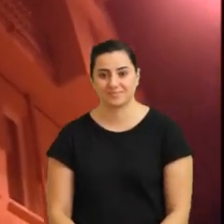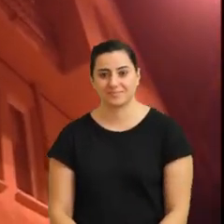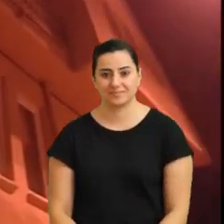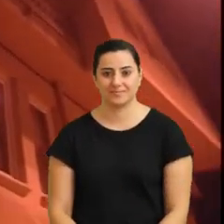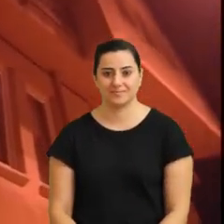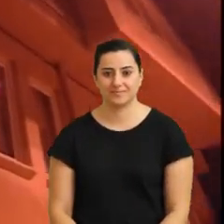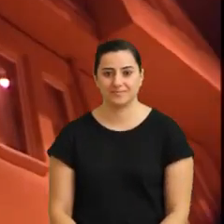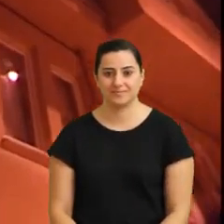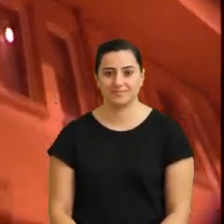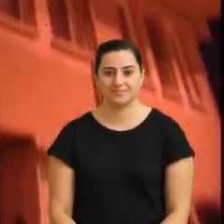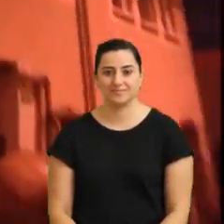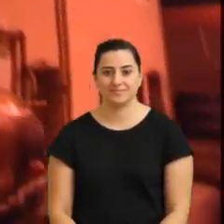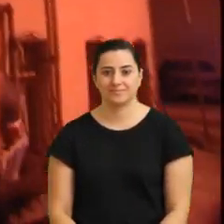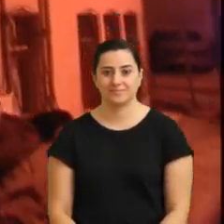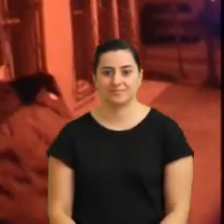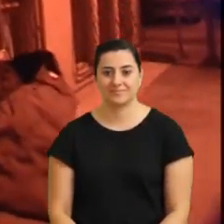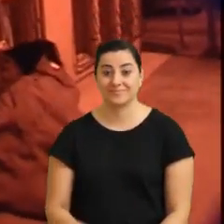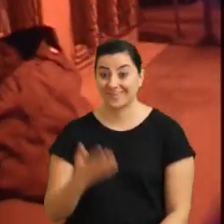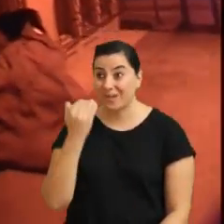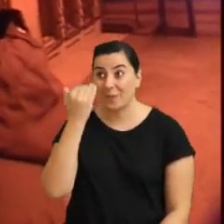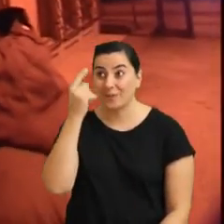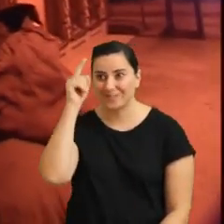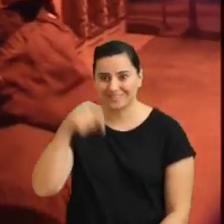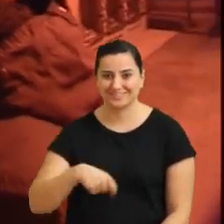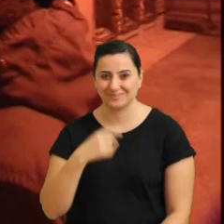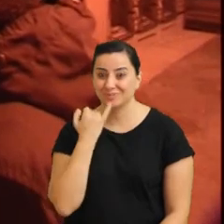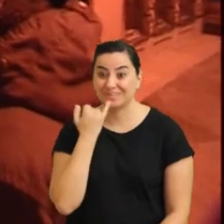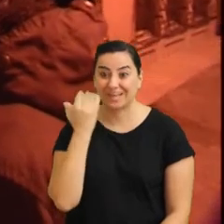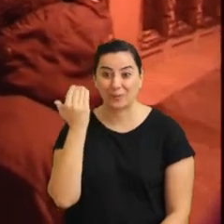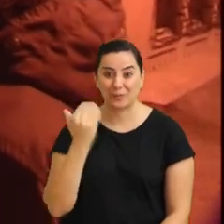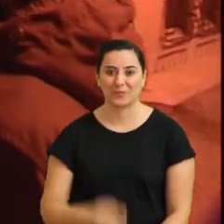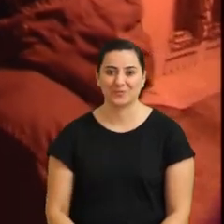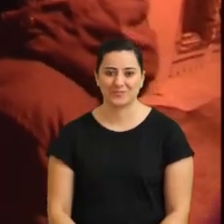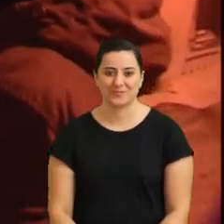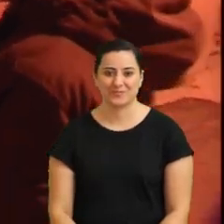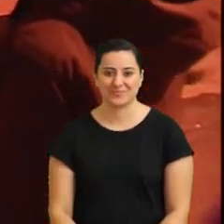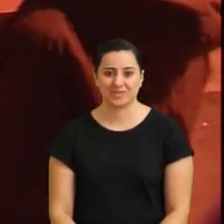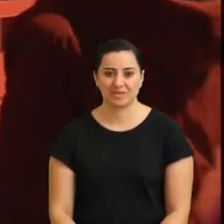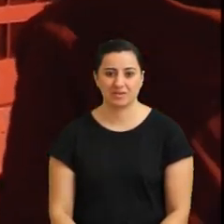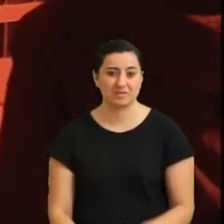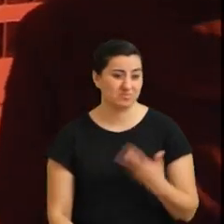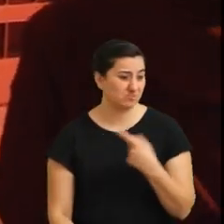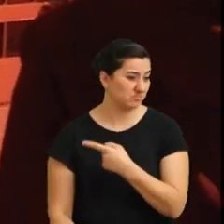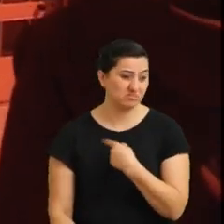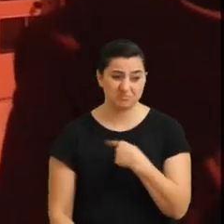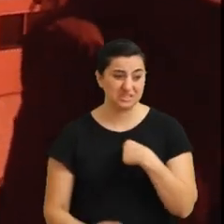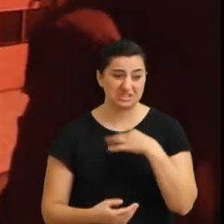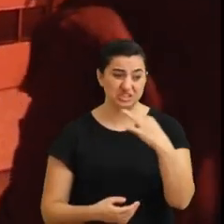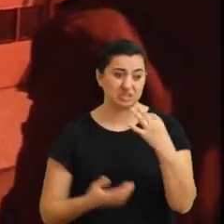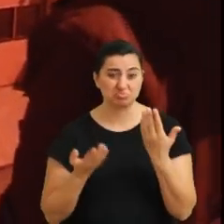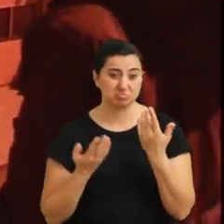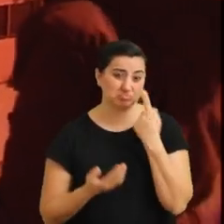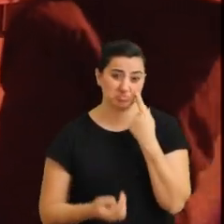Tamam. Kendi iniyor. Geliyor, geliyor, geliyor. Müşteri geliyor, müşteri geliyor, müşteri geliyor. Acaba hangimizi seçecek ha?